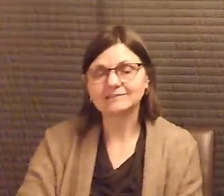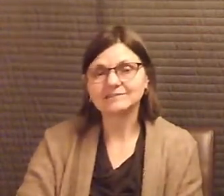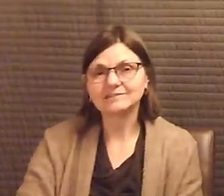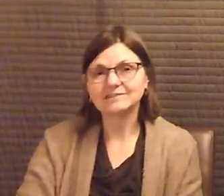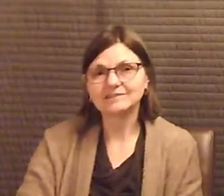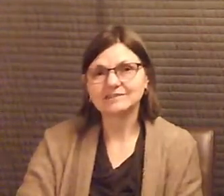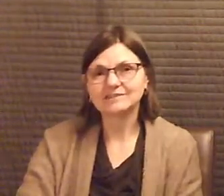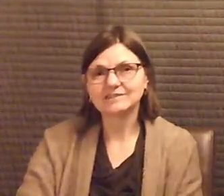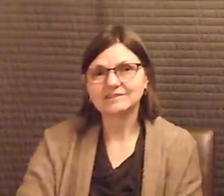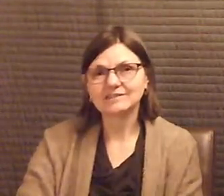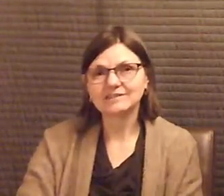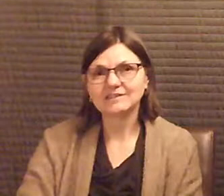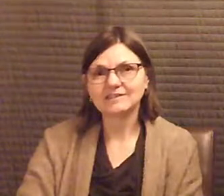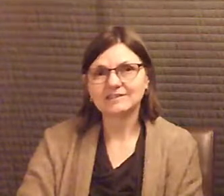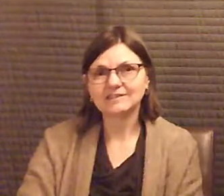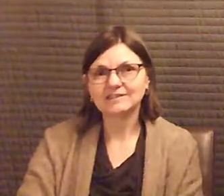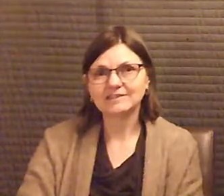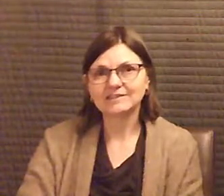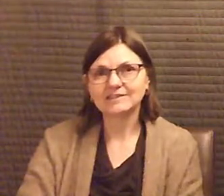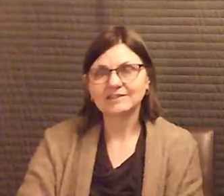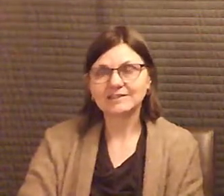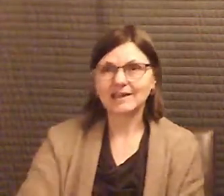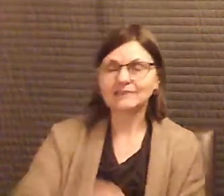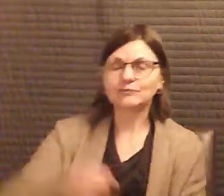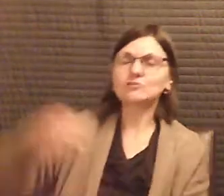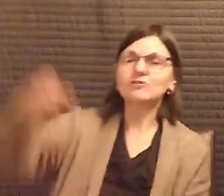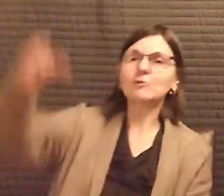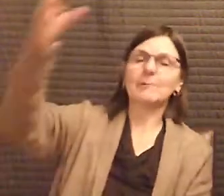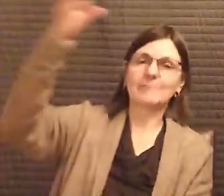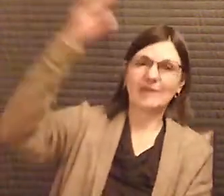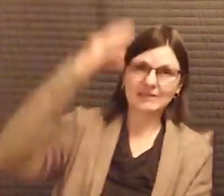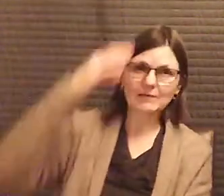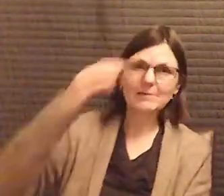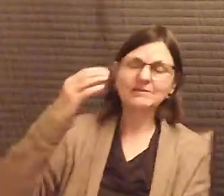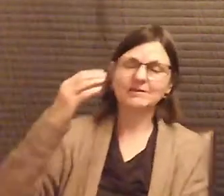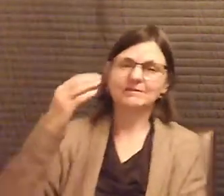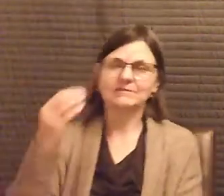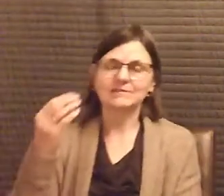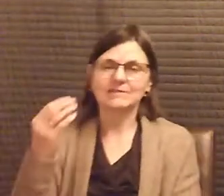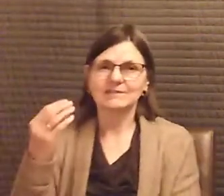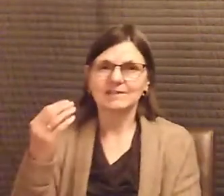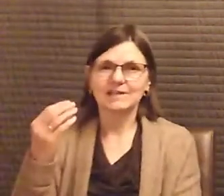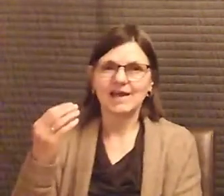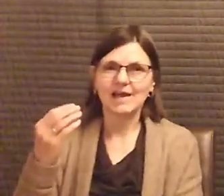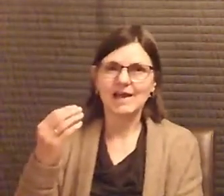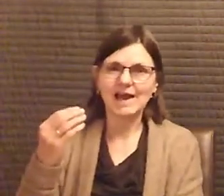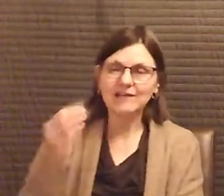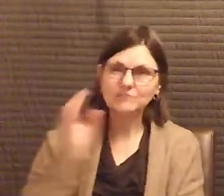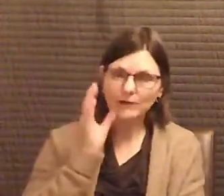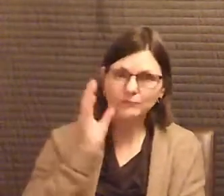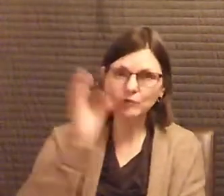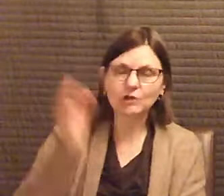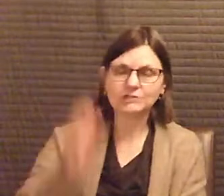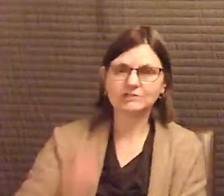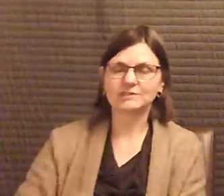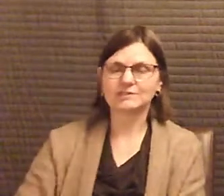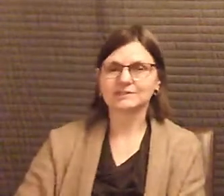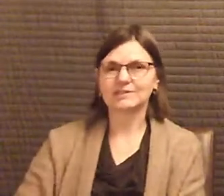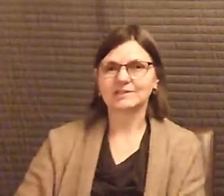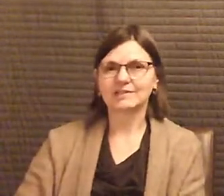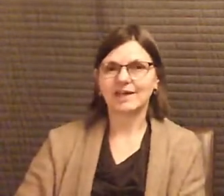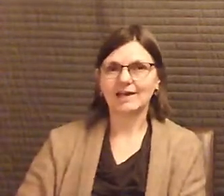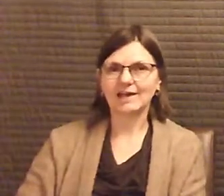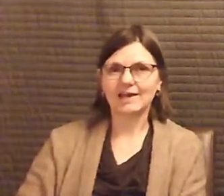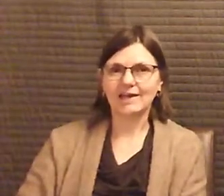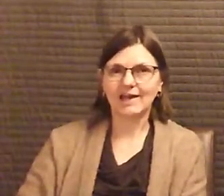hafjell was sturen dan de rode klimmer pannen met de conclusie de geest van god kom op hem in de gemeente en hij sprak voor uw hij sprak volgen hier in